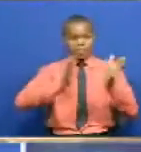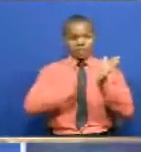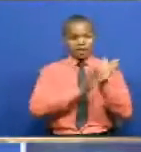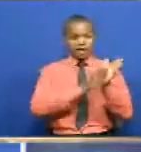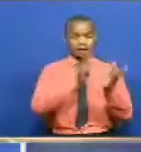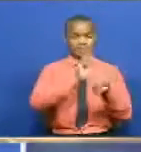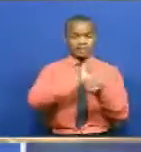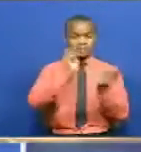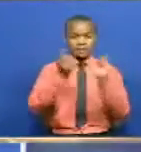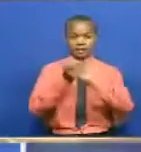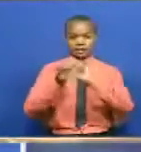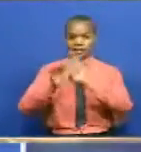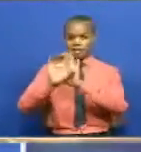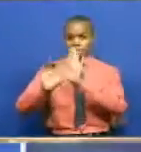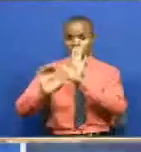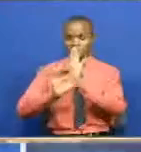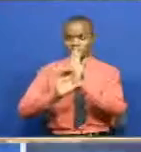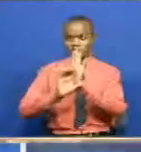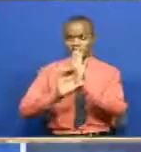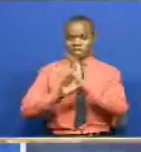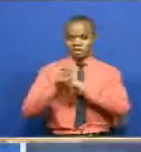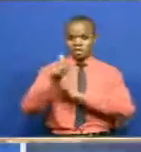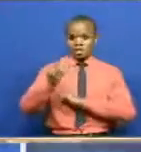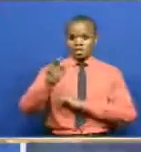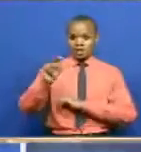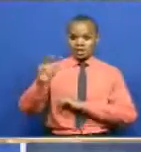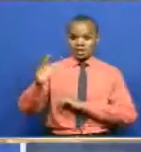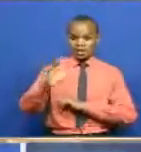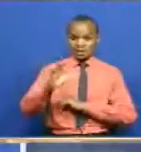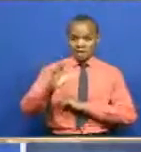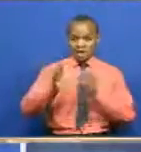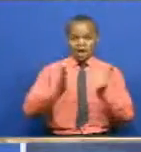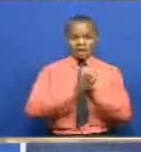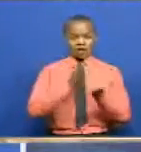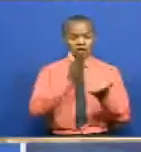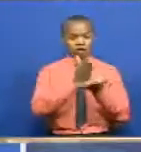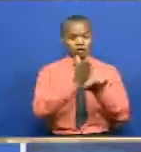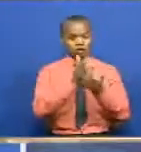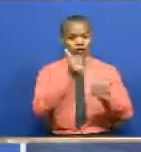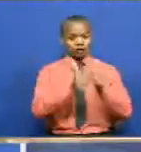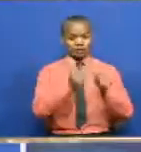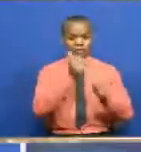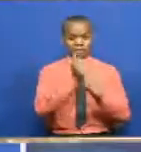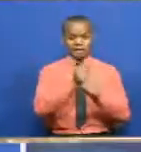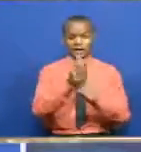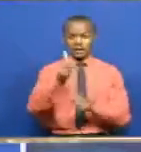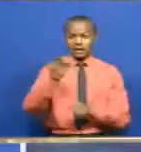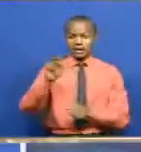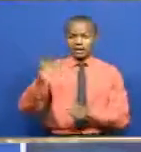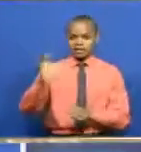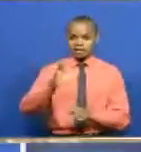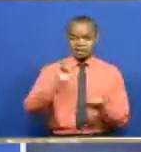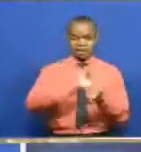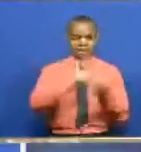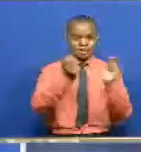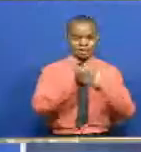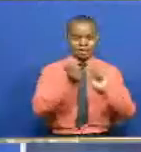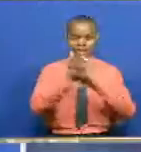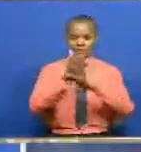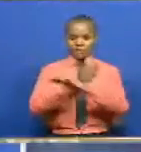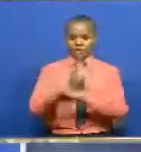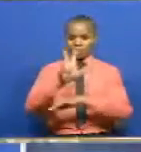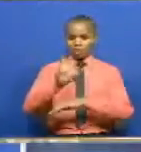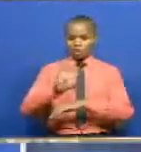kubadilishwa kwa katiba ya chama cha ANC na kuwa pigo kwenye azma ya chama hicho ya kufanya mabadiliko kabla ya uchaguzi mkuu wa